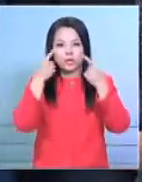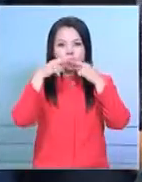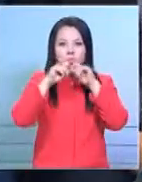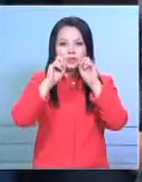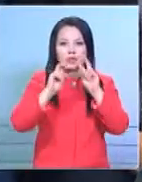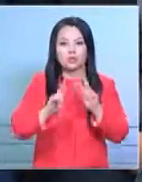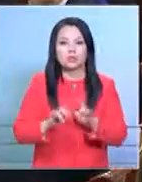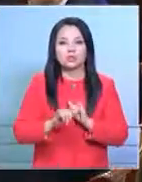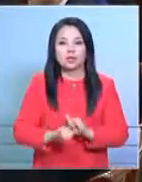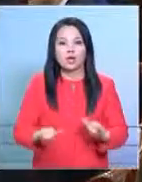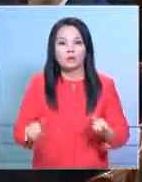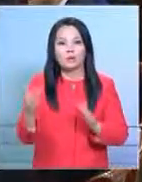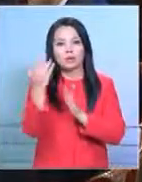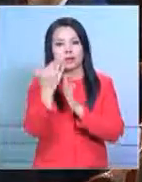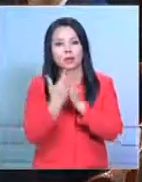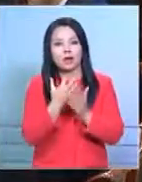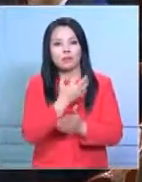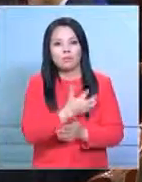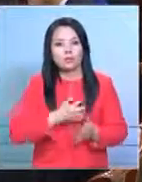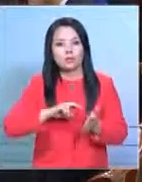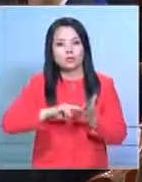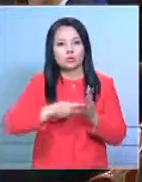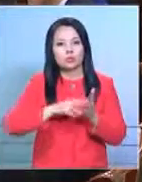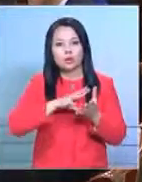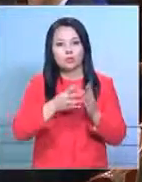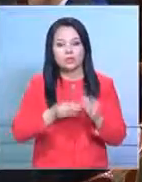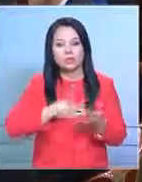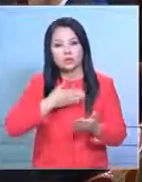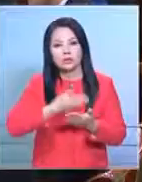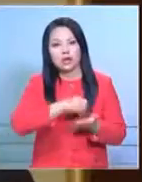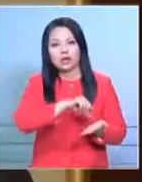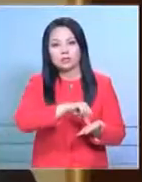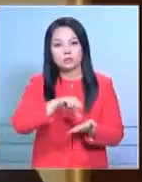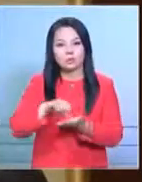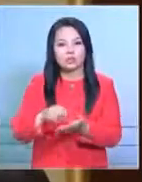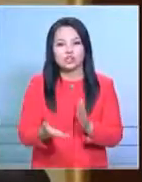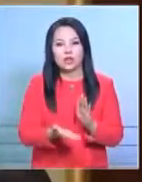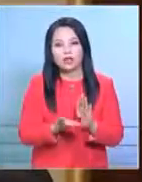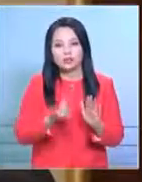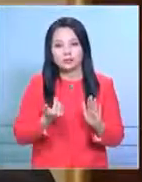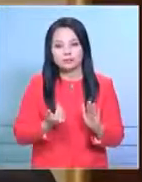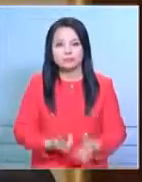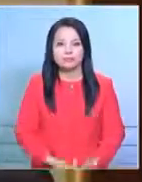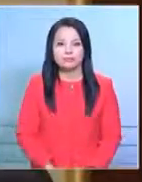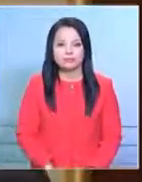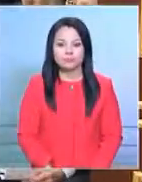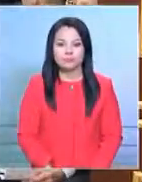индустриалды даму бағдарламасы аясында жасалған маңызды жобаларға белсене қатысуға шақырды.